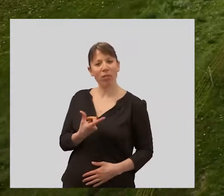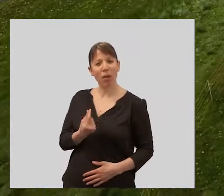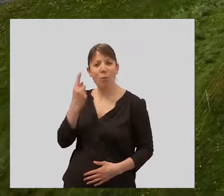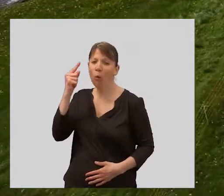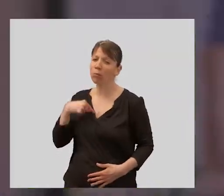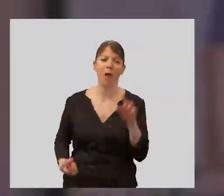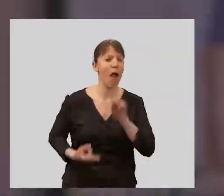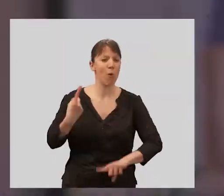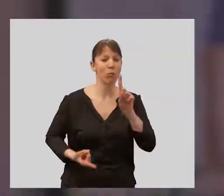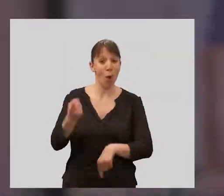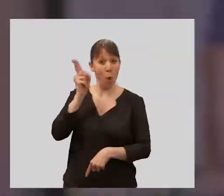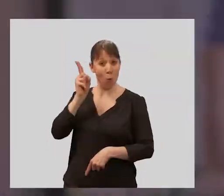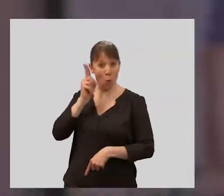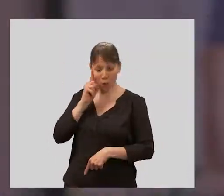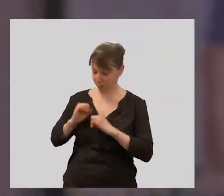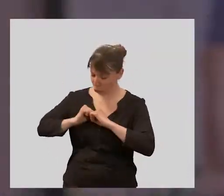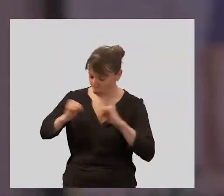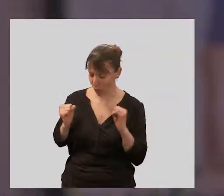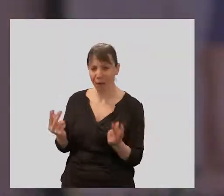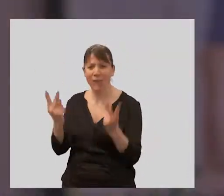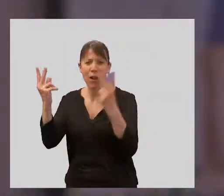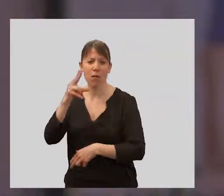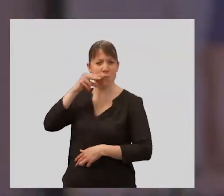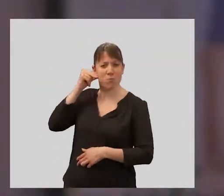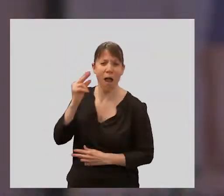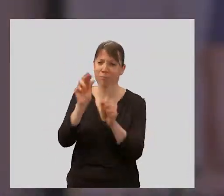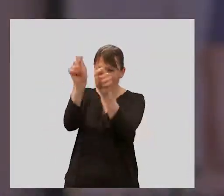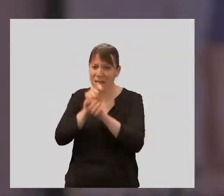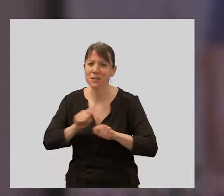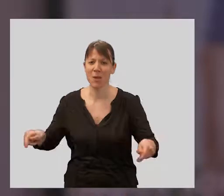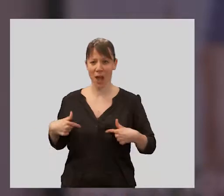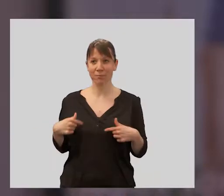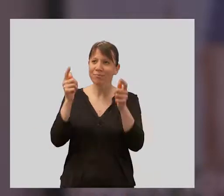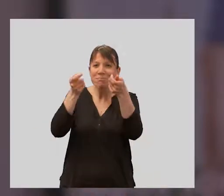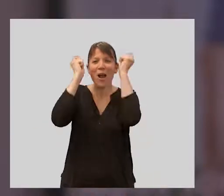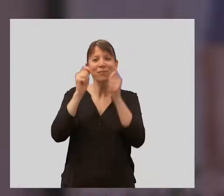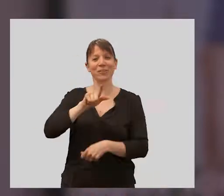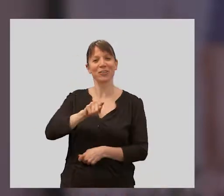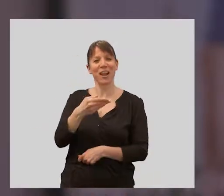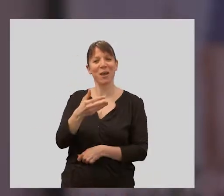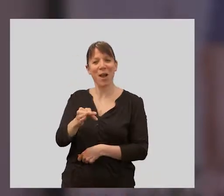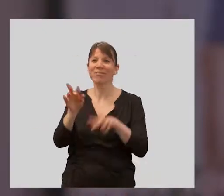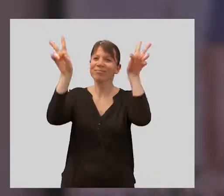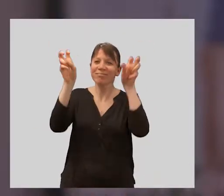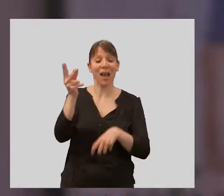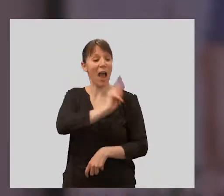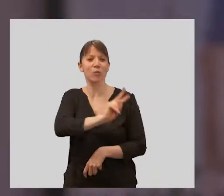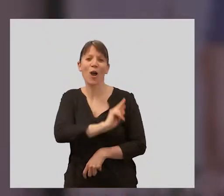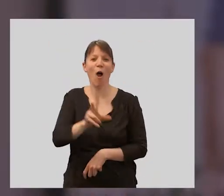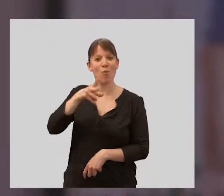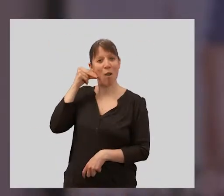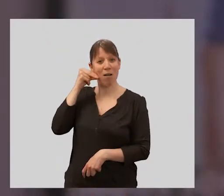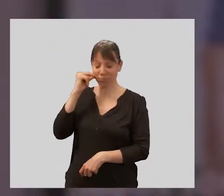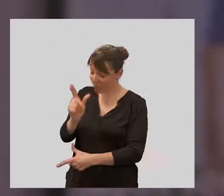a une importance toute particulière pour nous. Donc on y retrouve les valeurs d'humanité, les valeurs de respect,